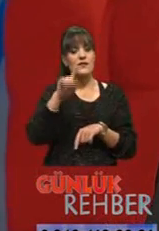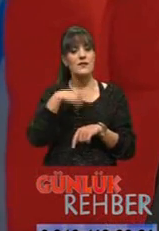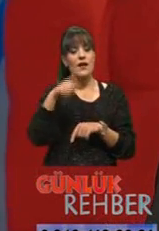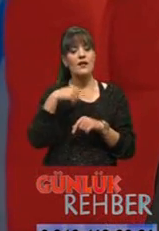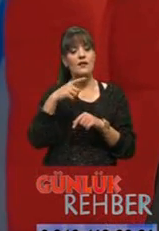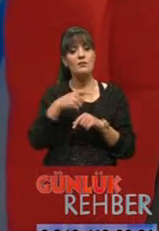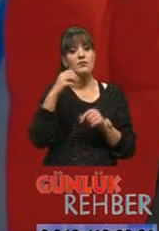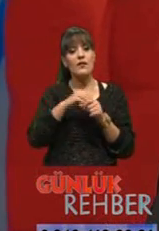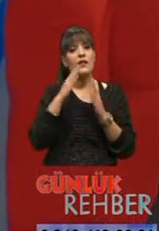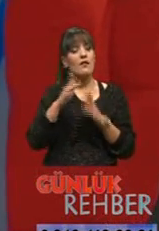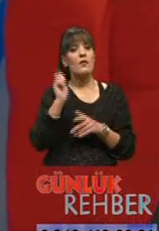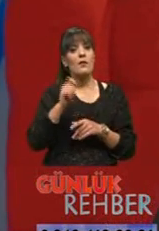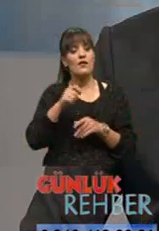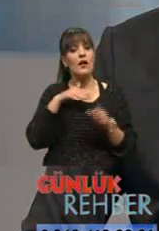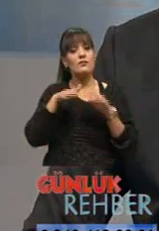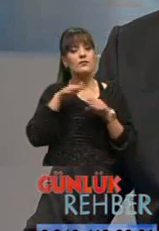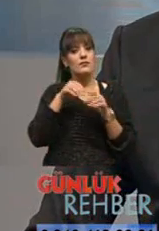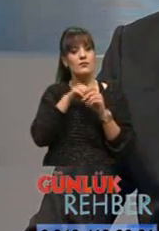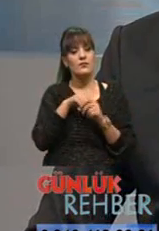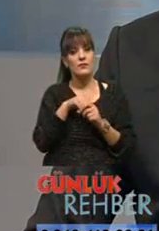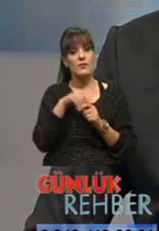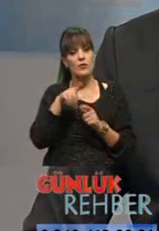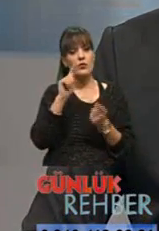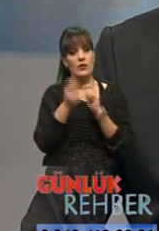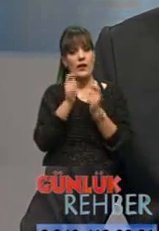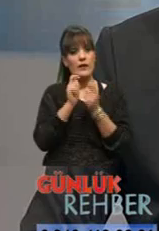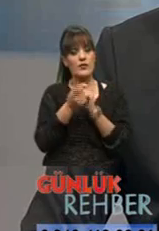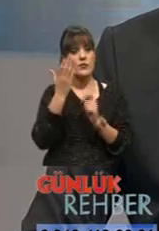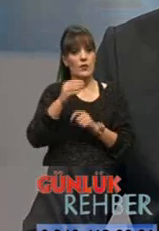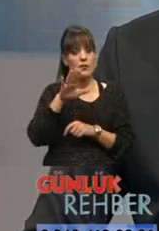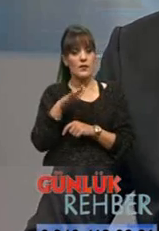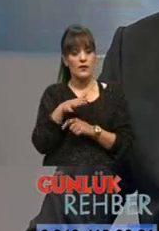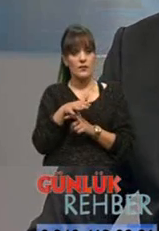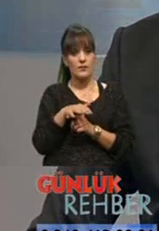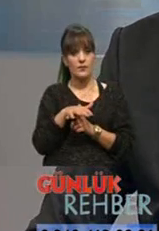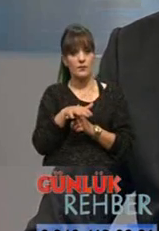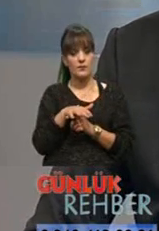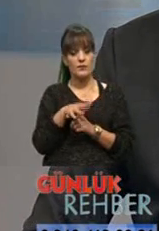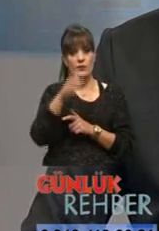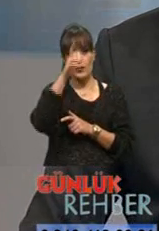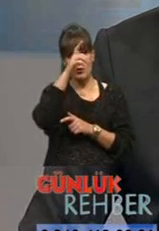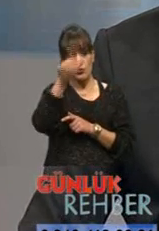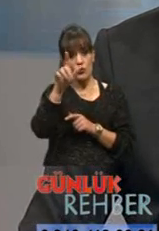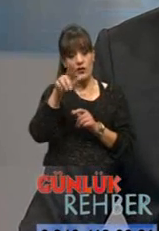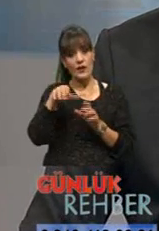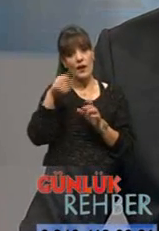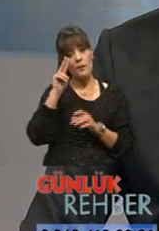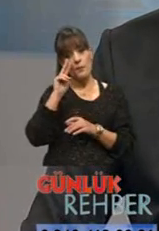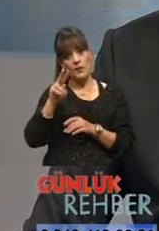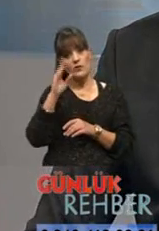sürebilir performansı? Şimdi bu tabii değişkenlik gösterebilir ama Türkiye'yi baz